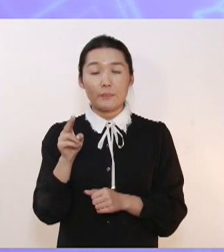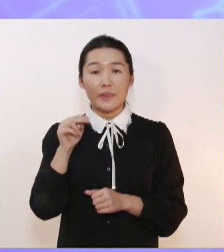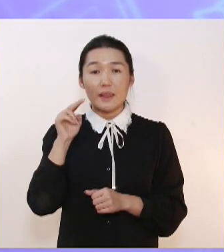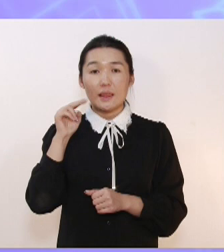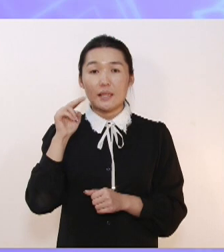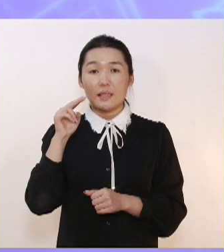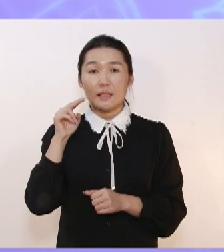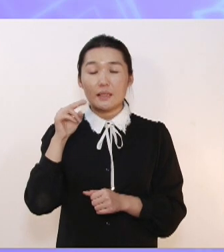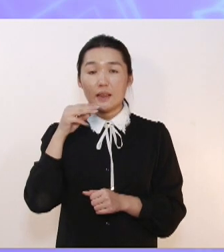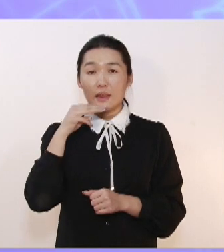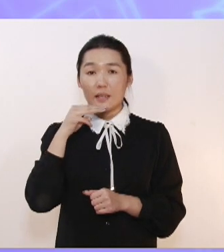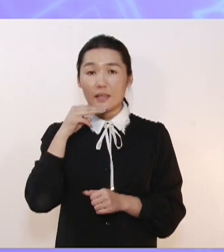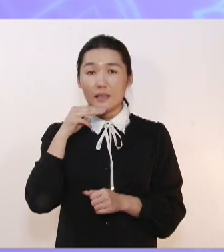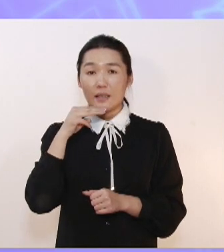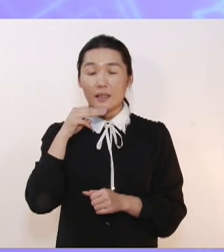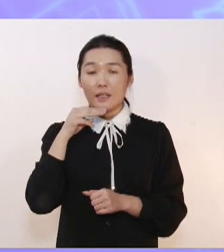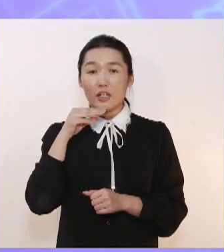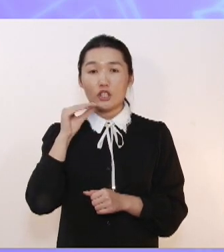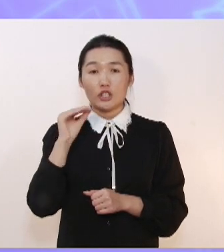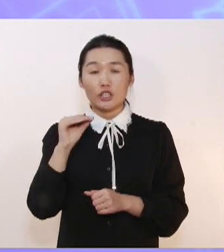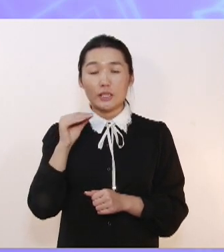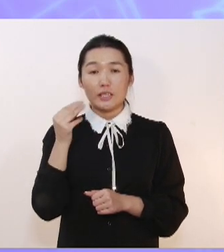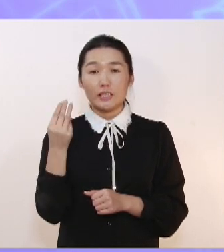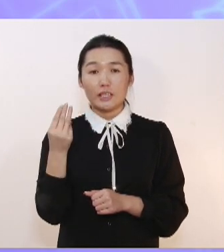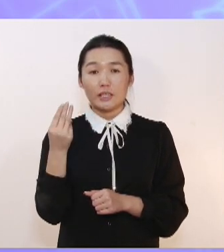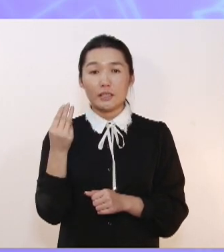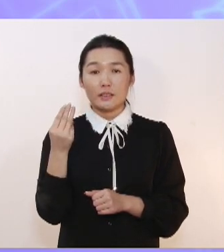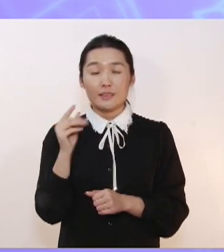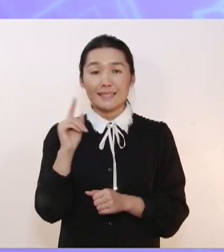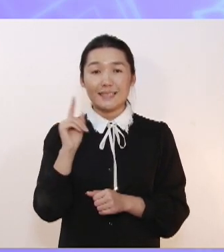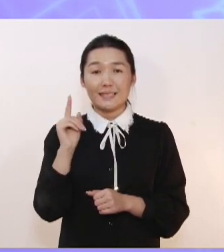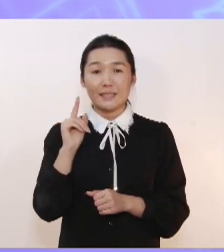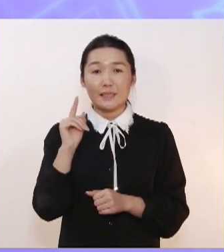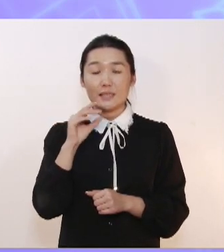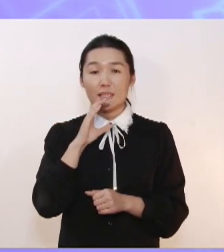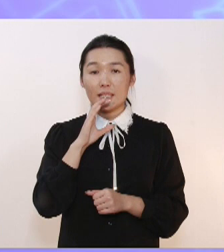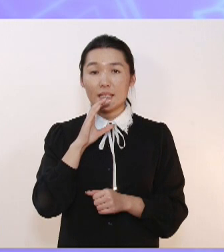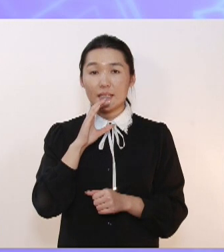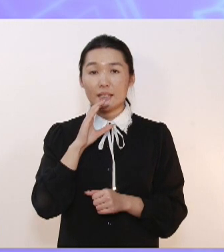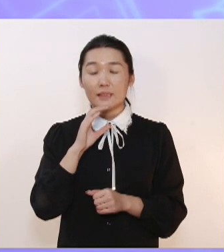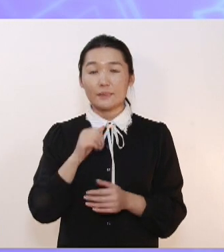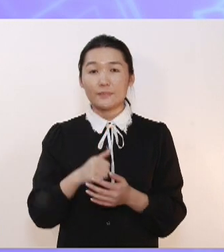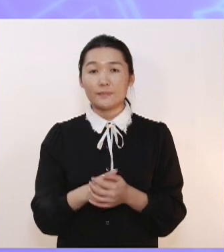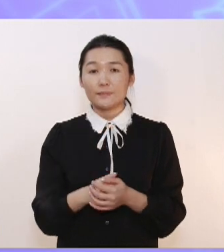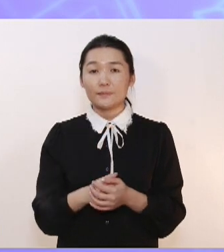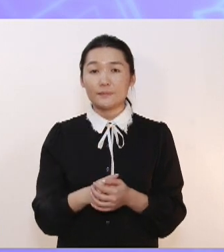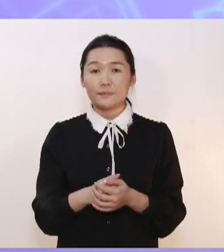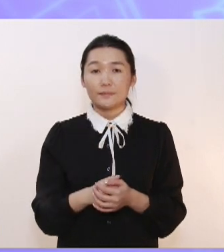Д, Т, Ж, Ш, З, С.